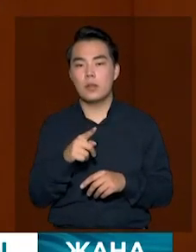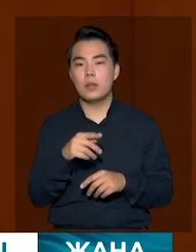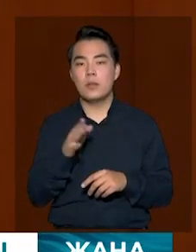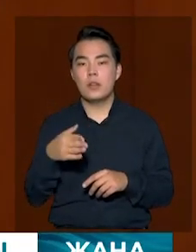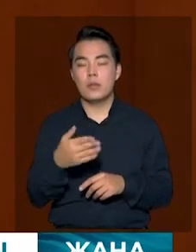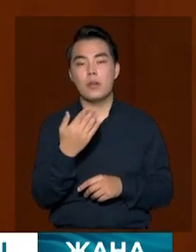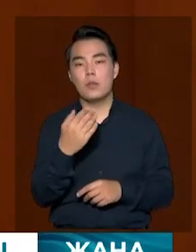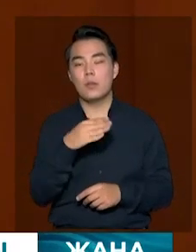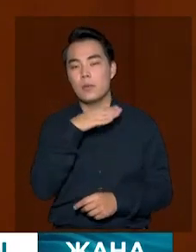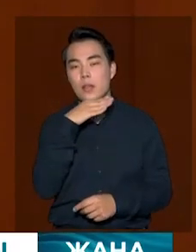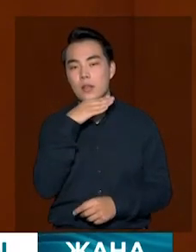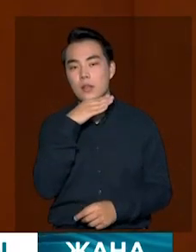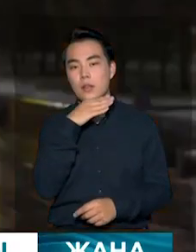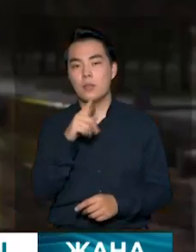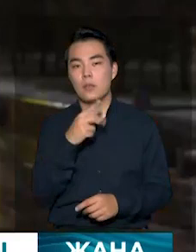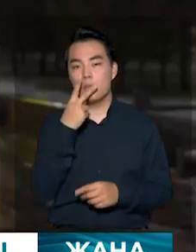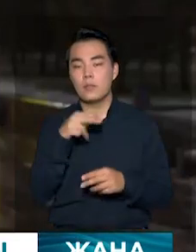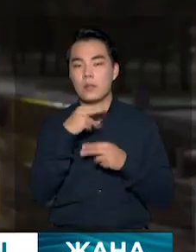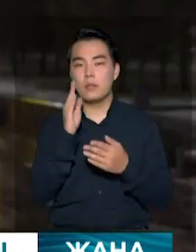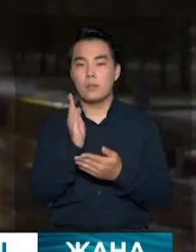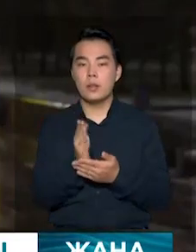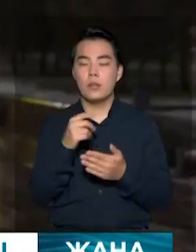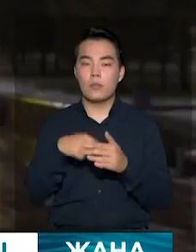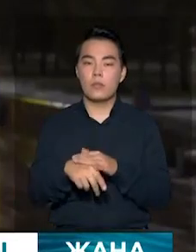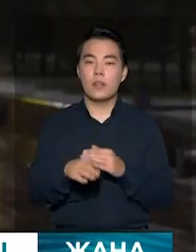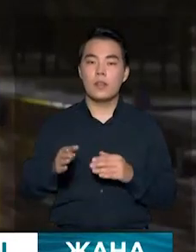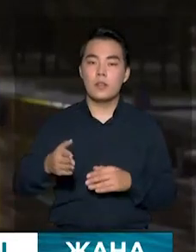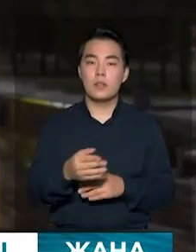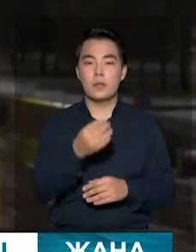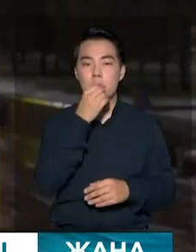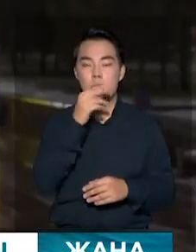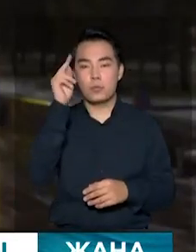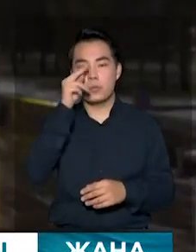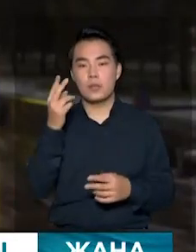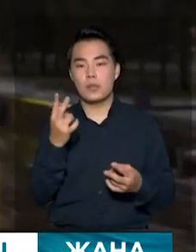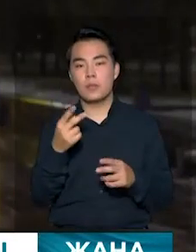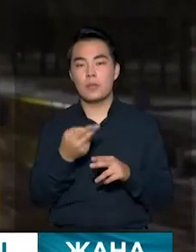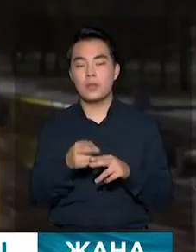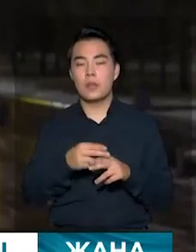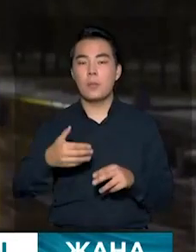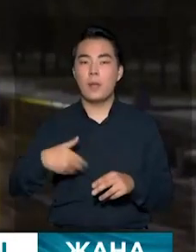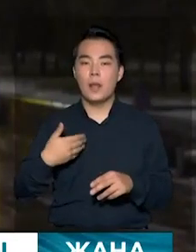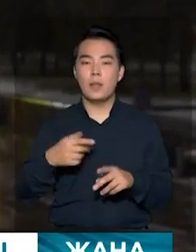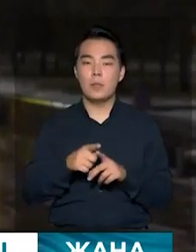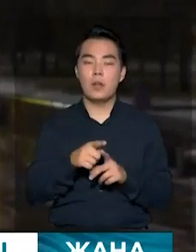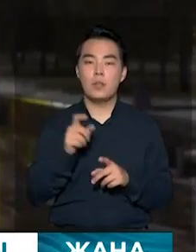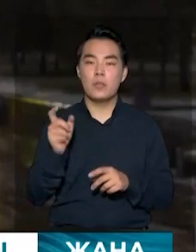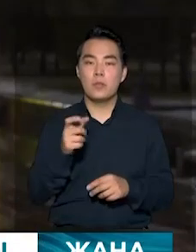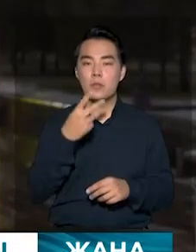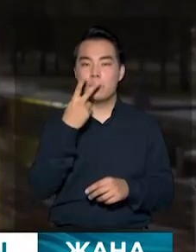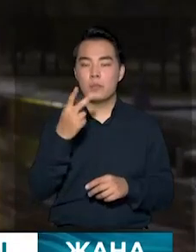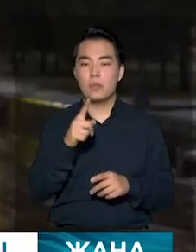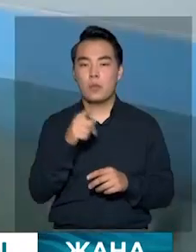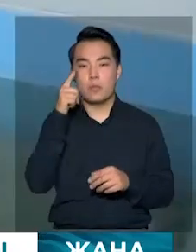еті арзандату көзделеді. Брекешев балықты жеуді үйретпесе, немесе оның пайдасын айтпаса ел түсінбейтін сияқты.